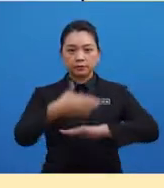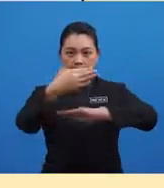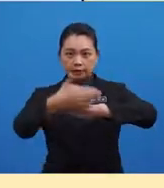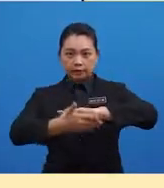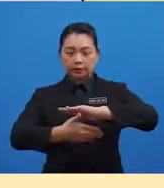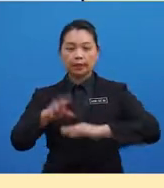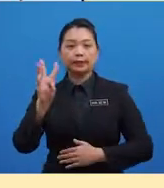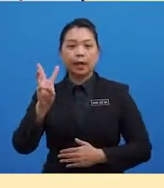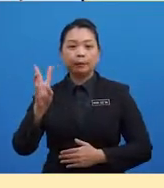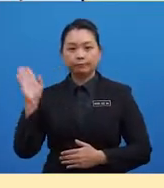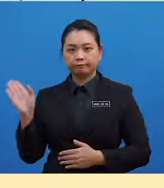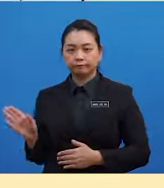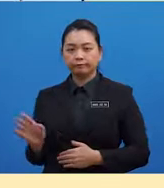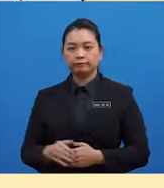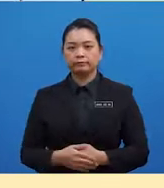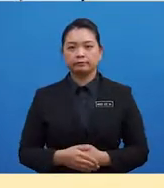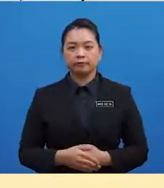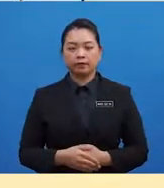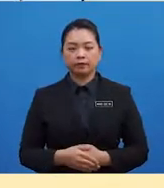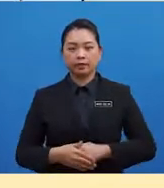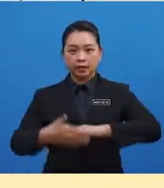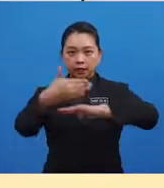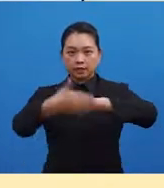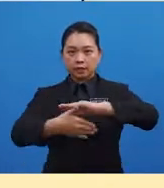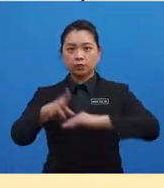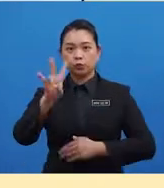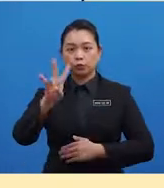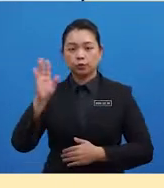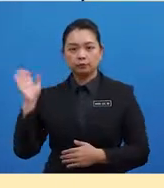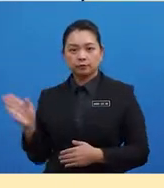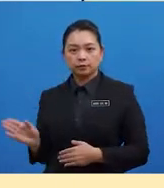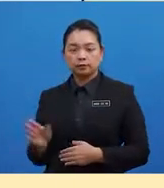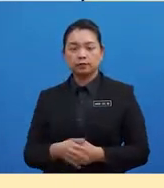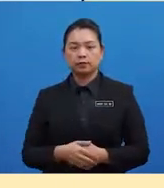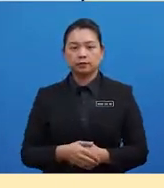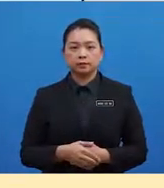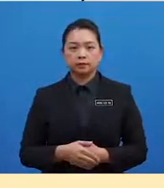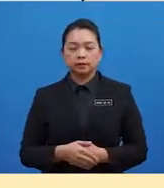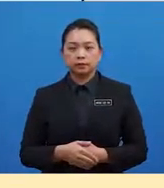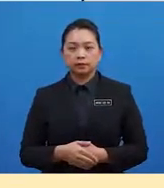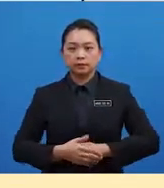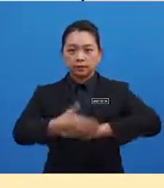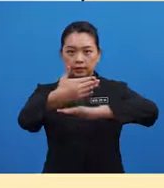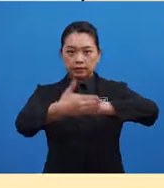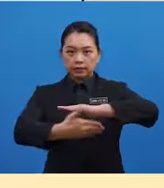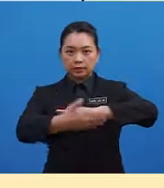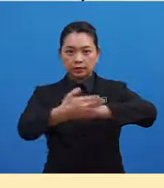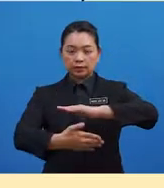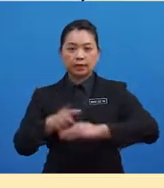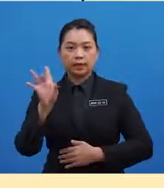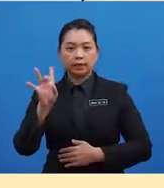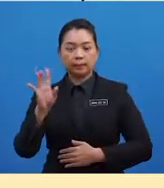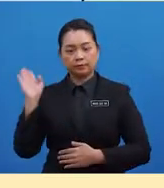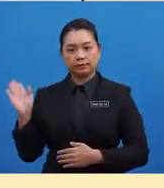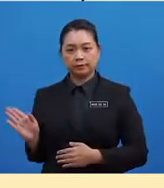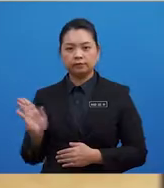sebagai heksagon. Poligon yang bersisi tujuh, heptagon. Dan akhir sekali, poligon yang bersisi lapan sebagai